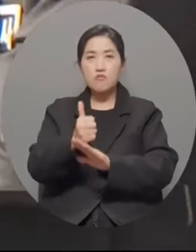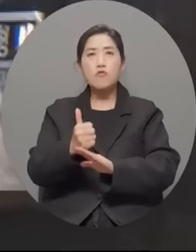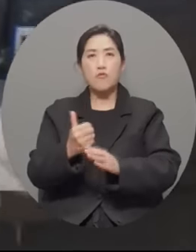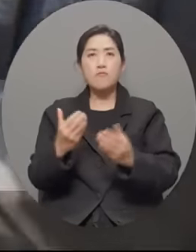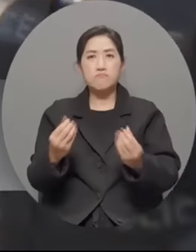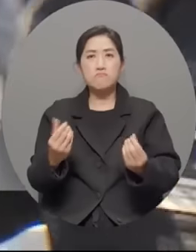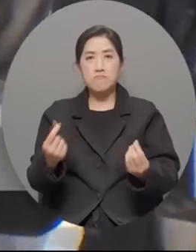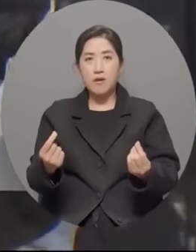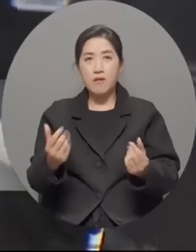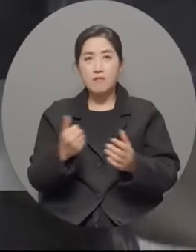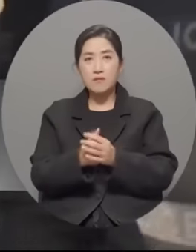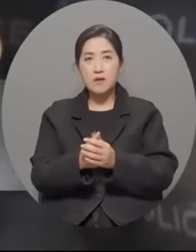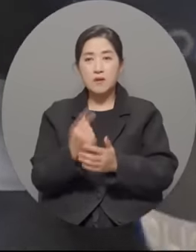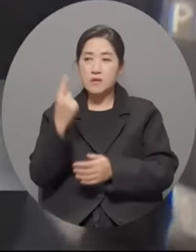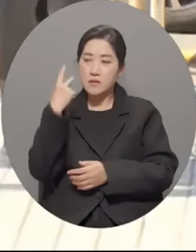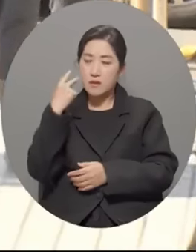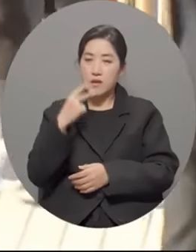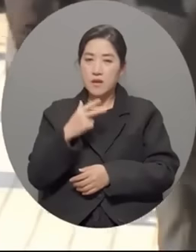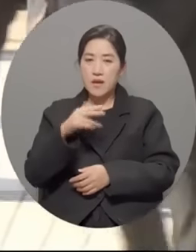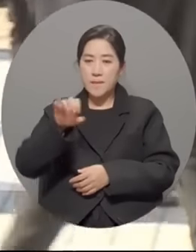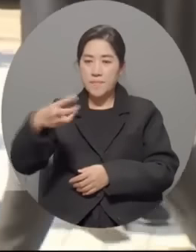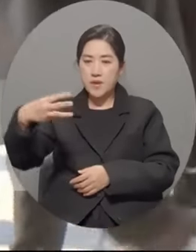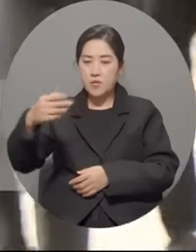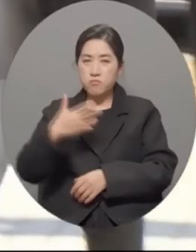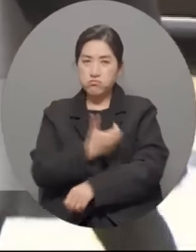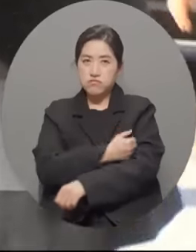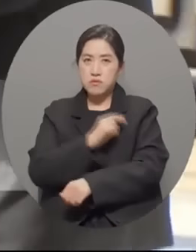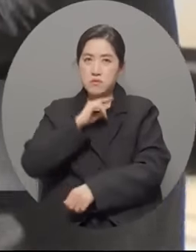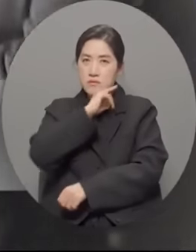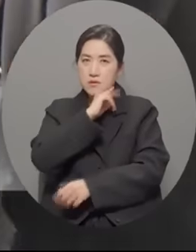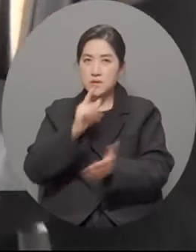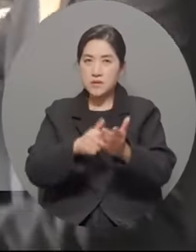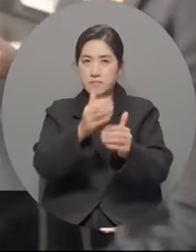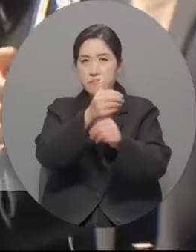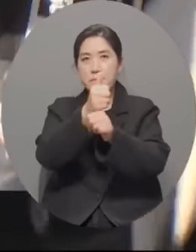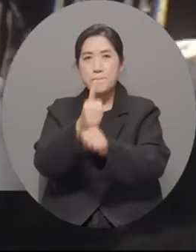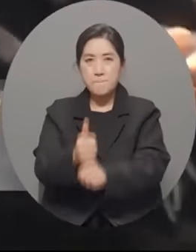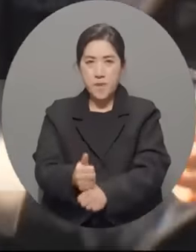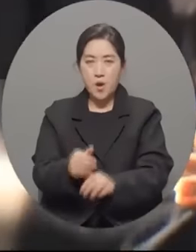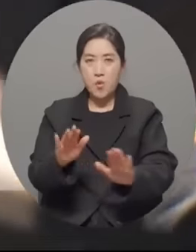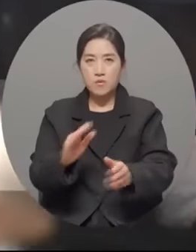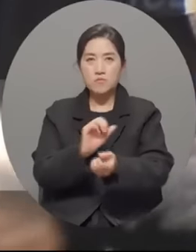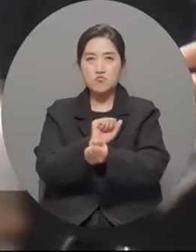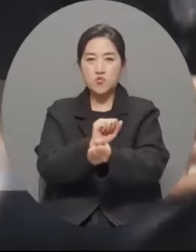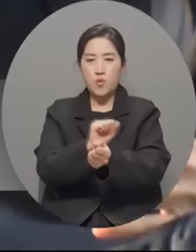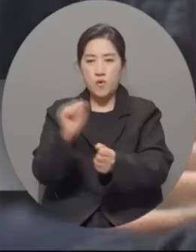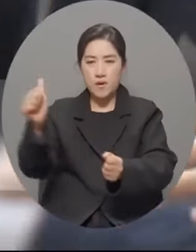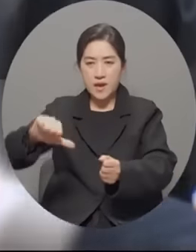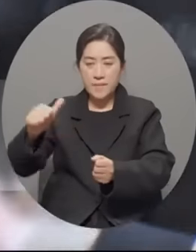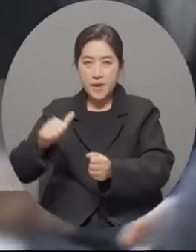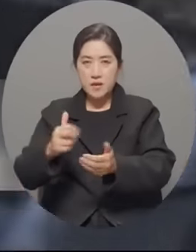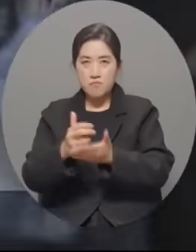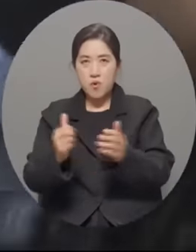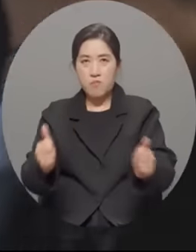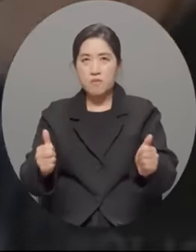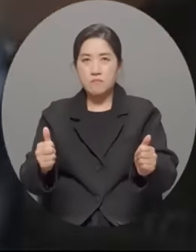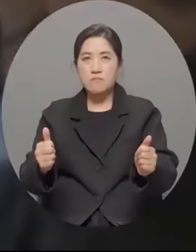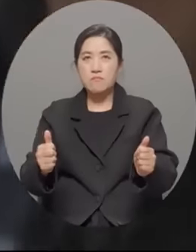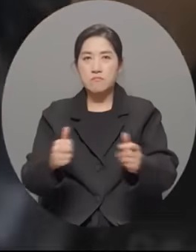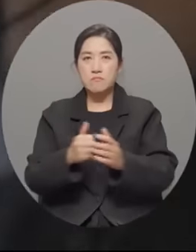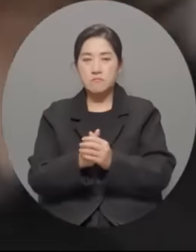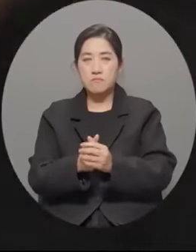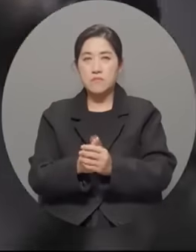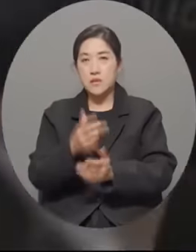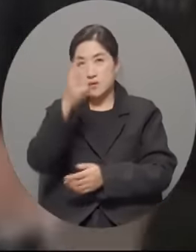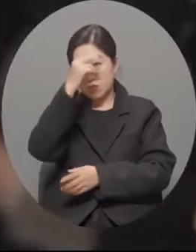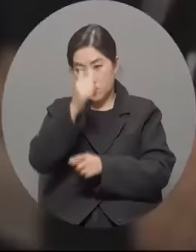오재원 씨는 이틀 전 필로폰 투약 혐의 등으로 경찰의 긴급 체포돼 오늘 구속 심사를 받기 위해 법원에 나왔습니다